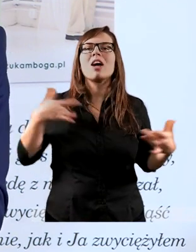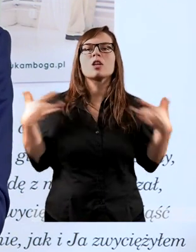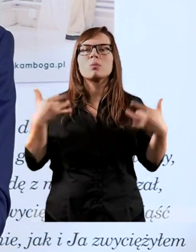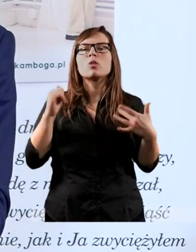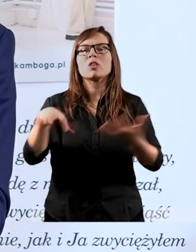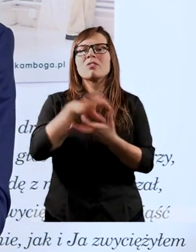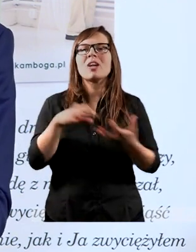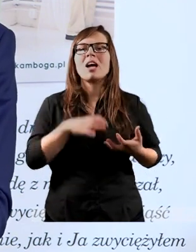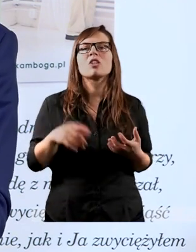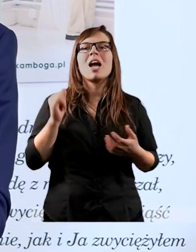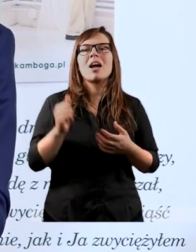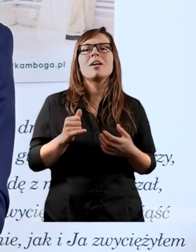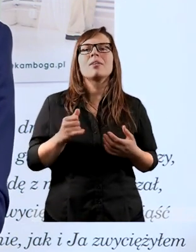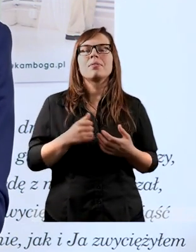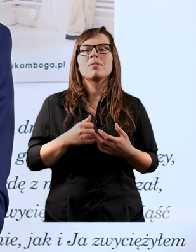i świecie